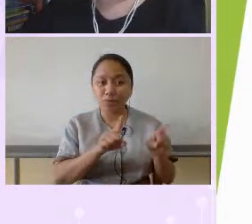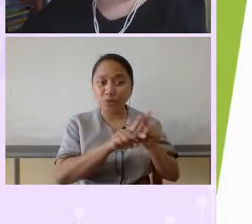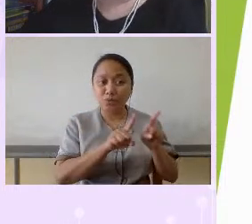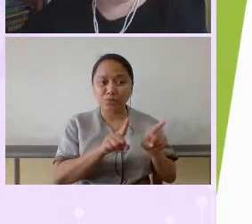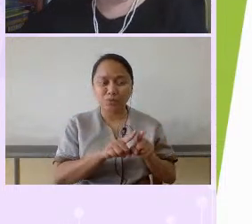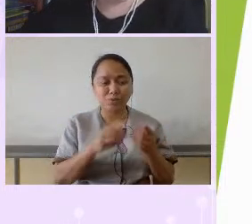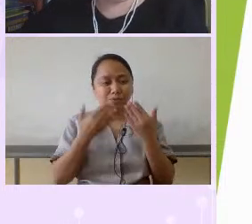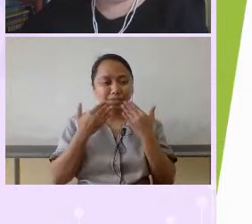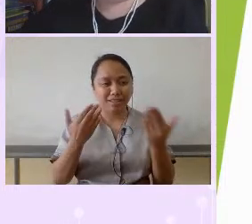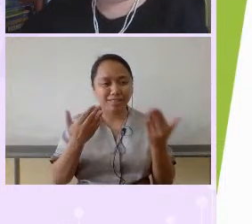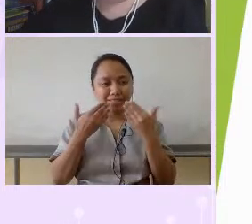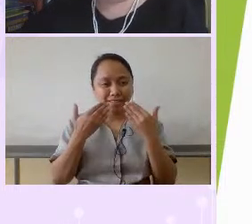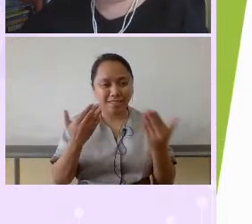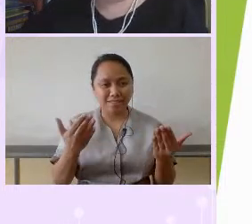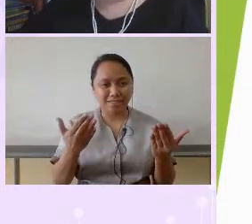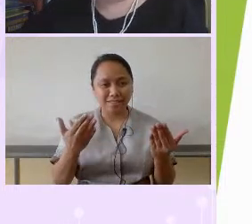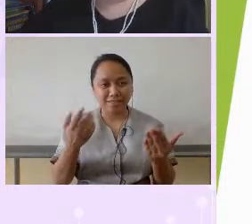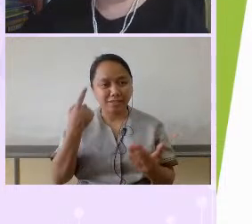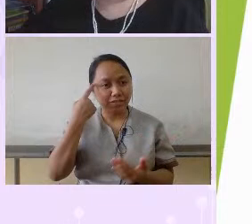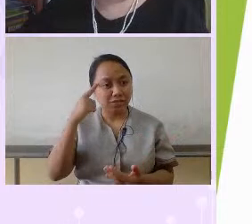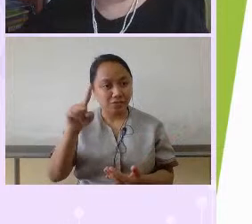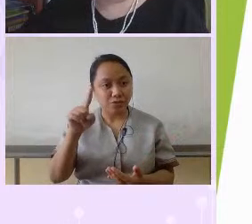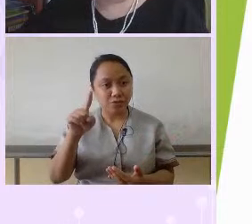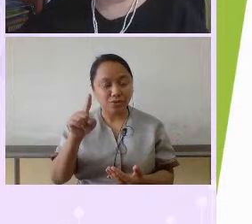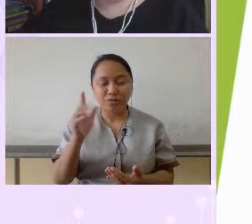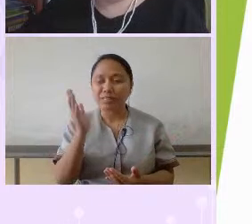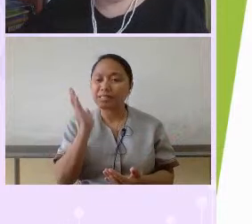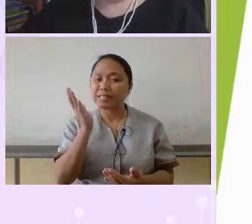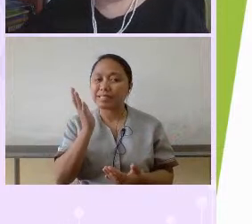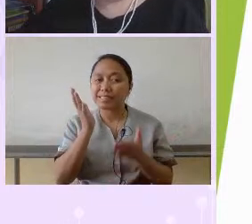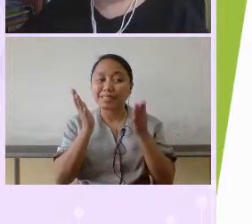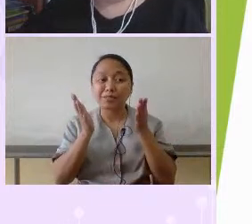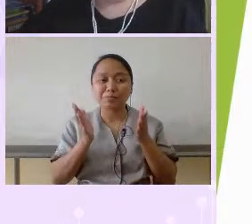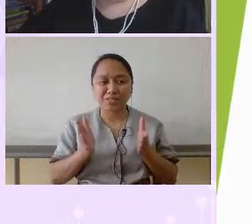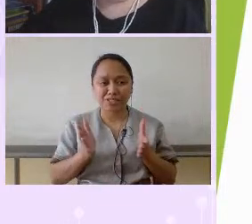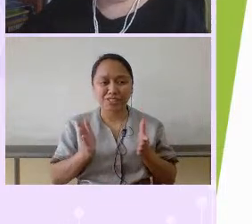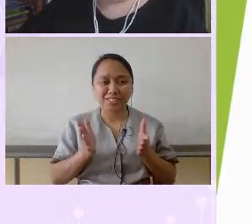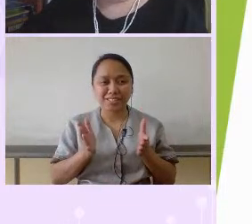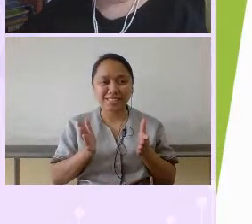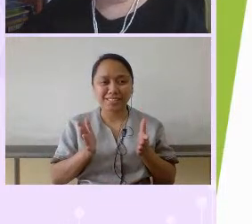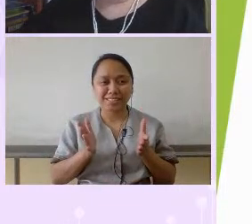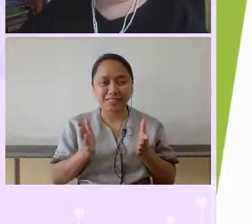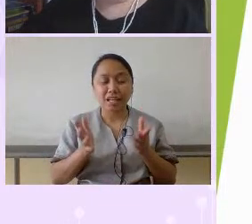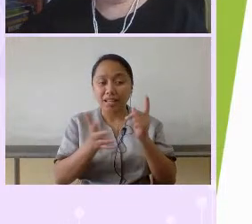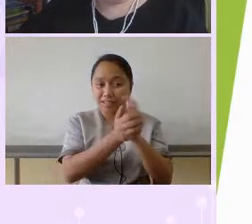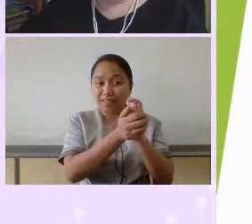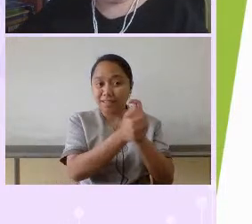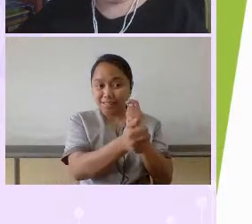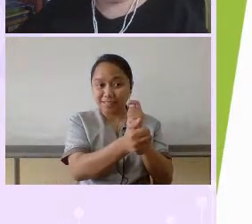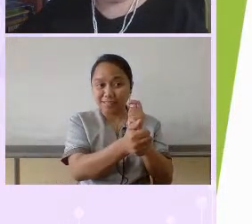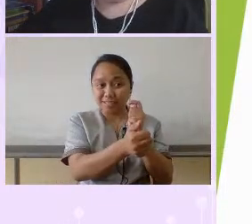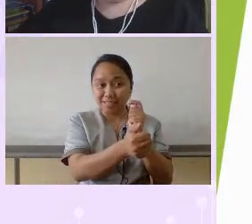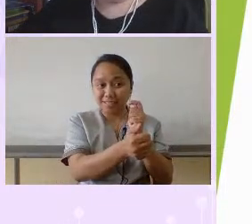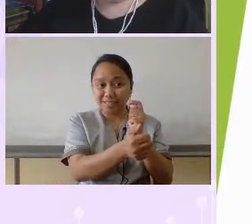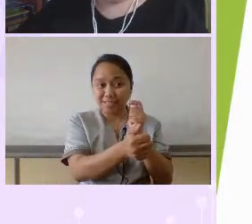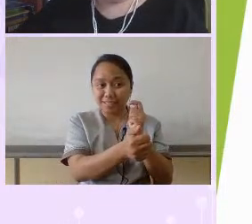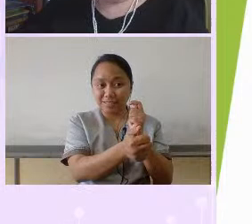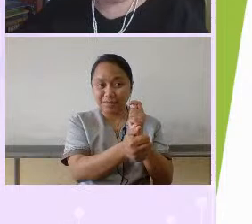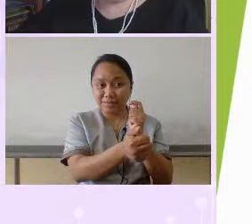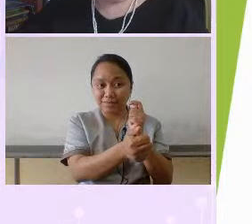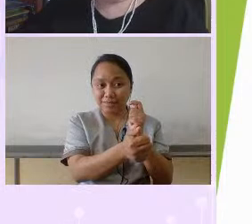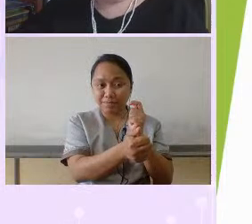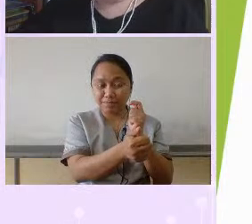nagpapasalamat din ako sa mga previous speakers natin from TESDA and Adole, and